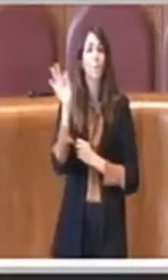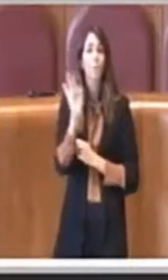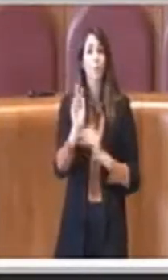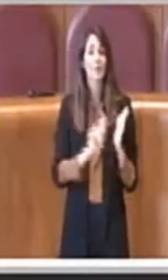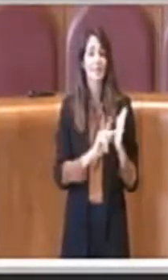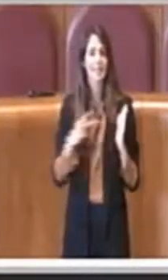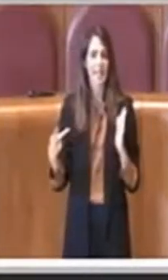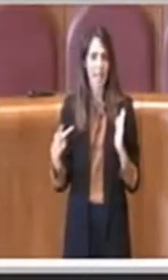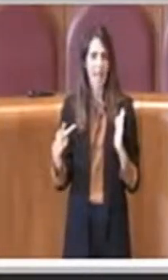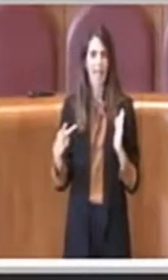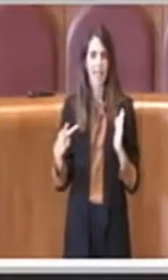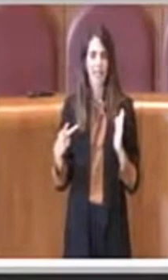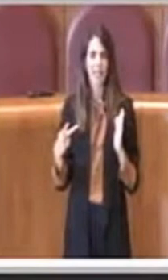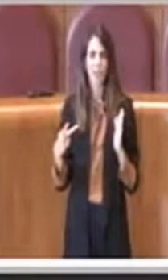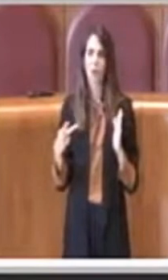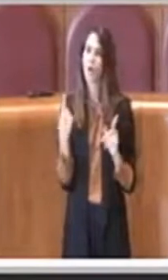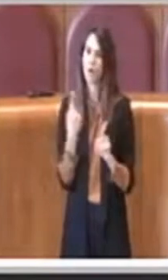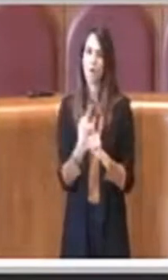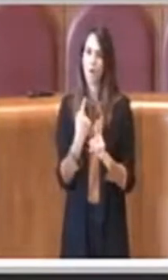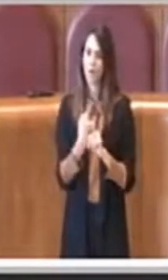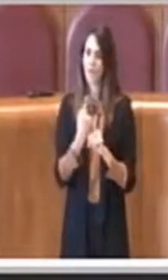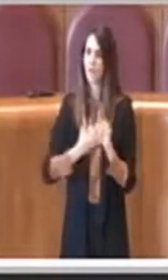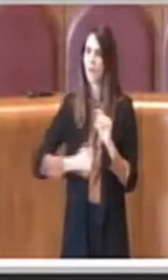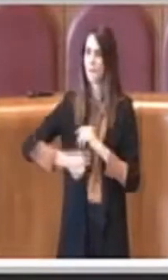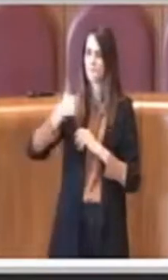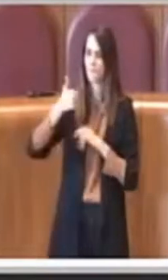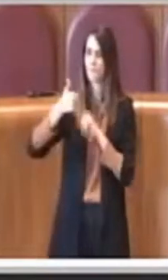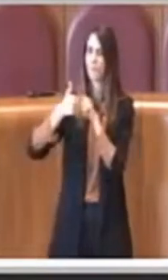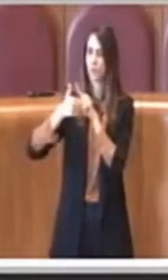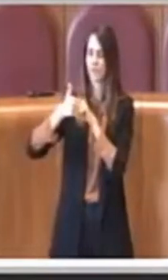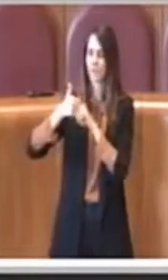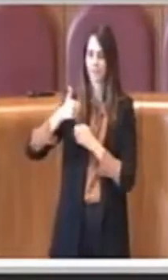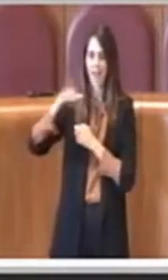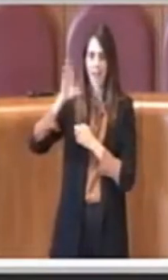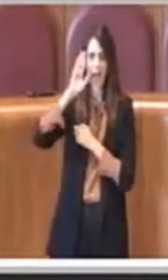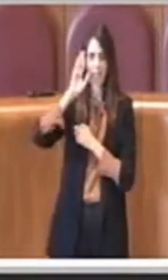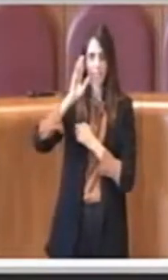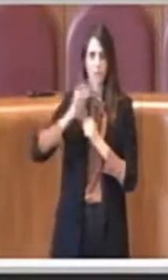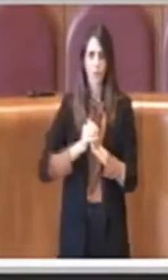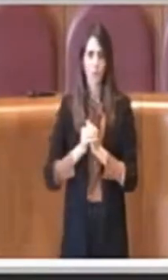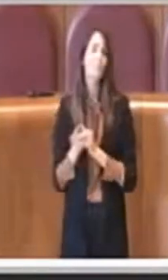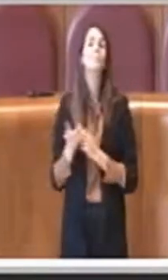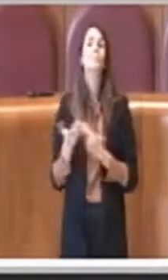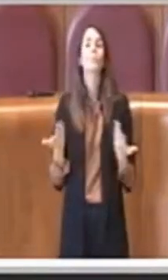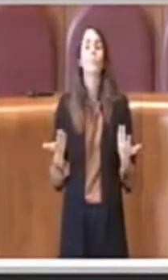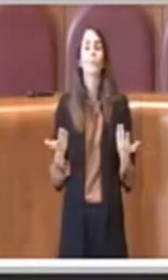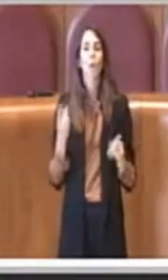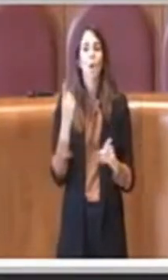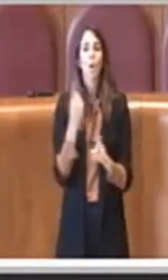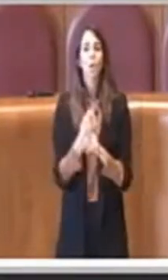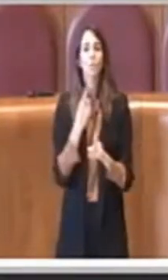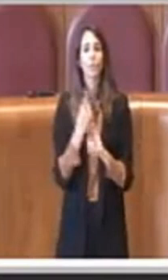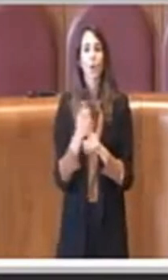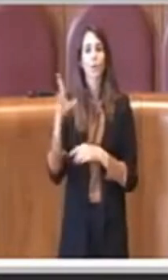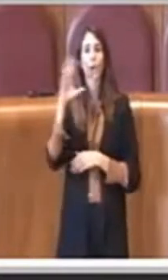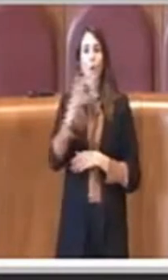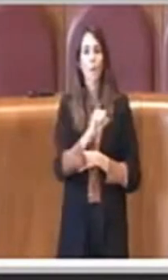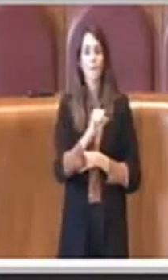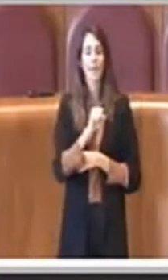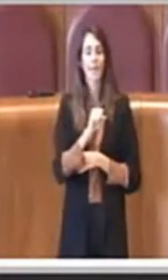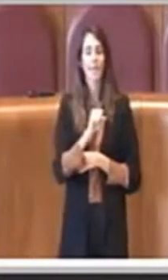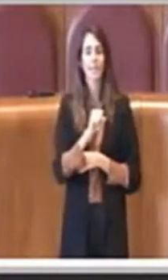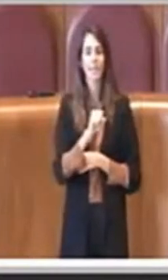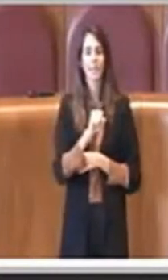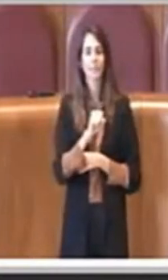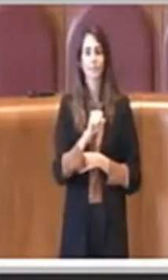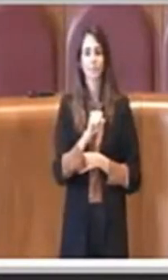prima che dal punto di vista politico, deve essere assolutamente attenzionato. Bisogna comprendere che per revampizzare,